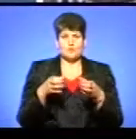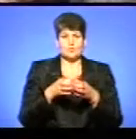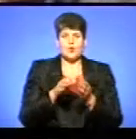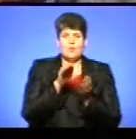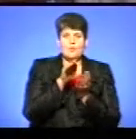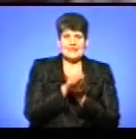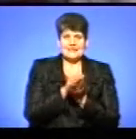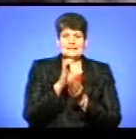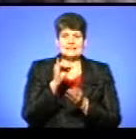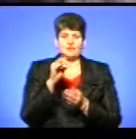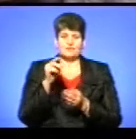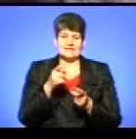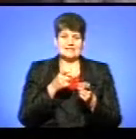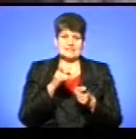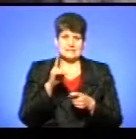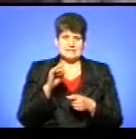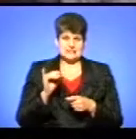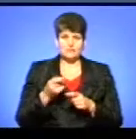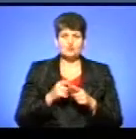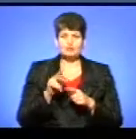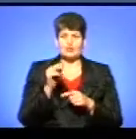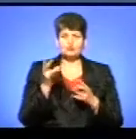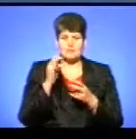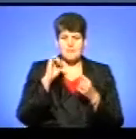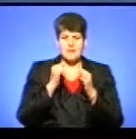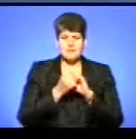стрільців. Звичайно, це треба теж цю дату пам'ятати.